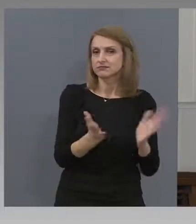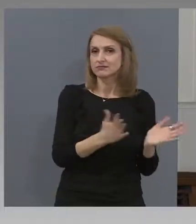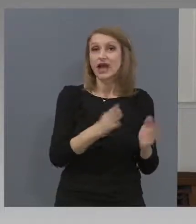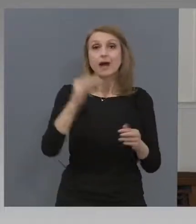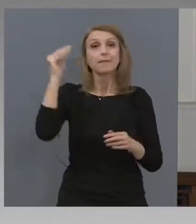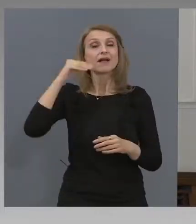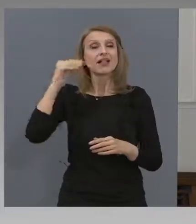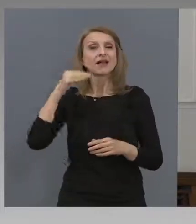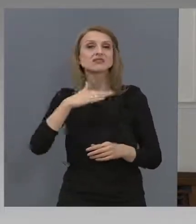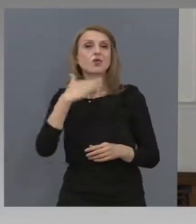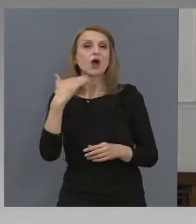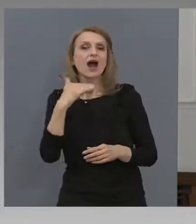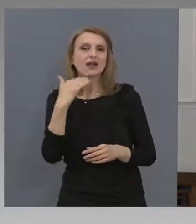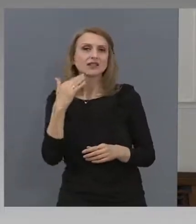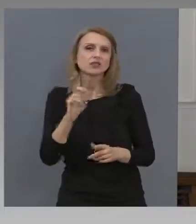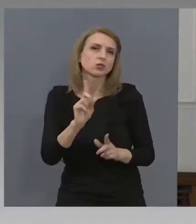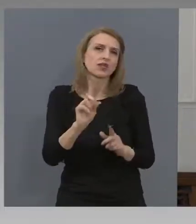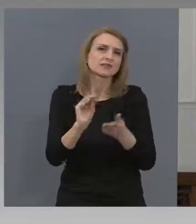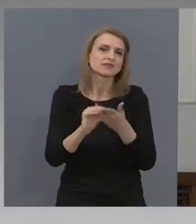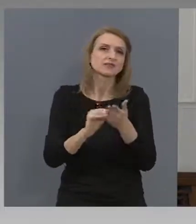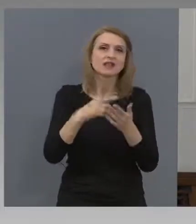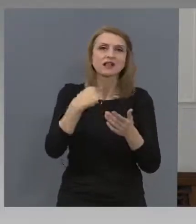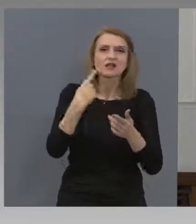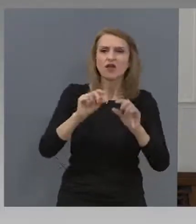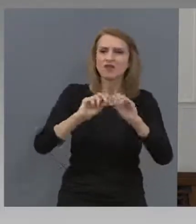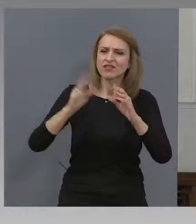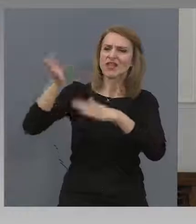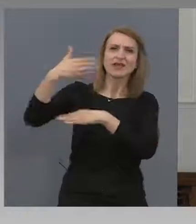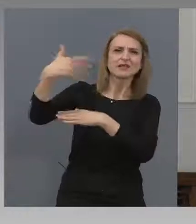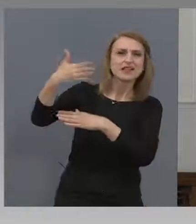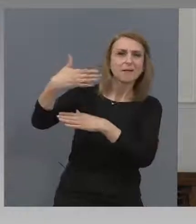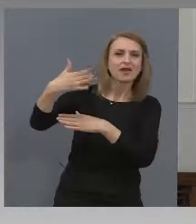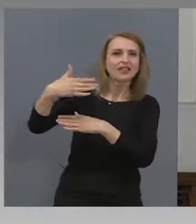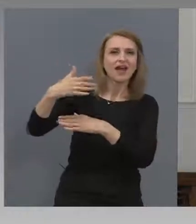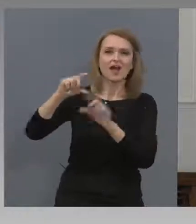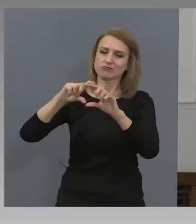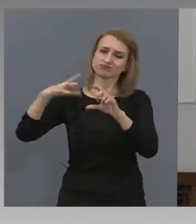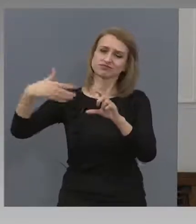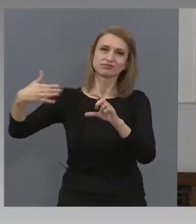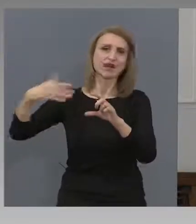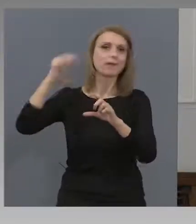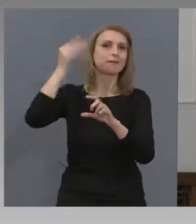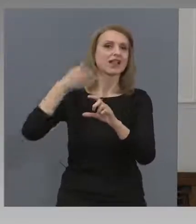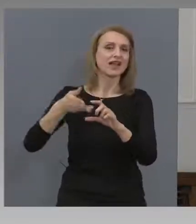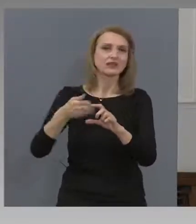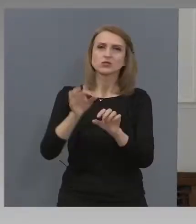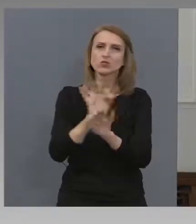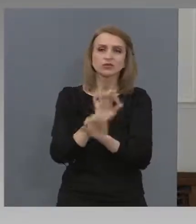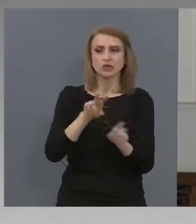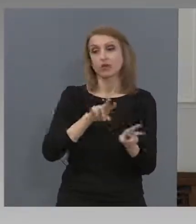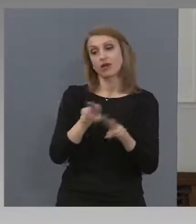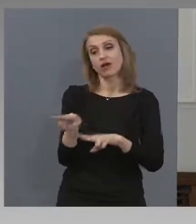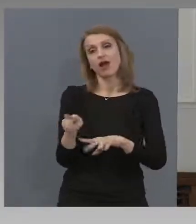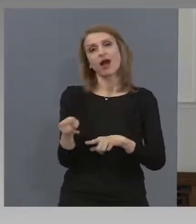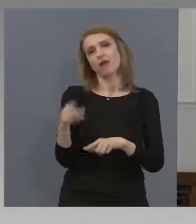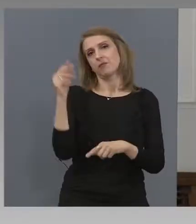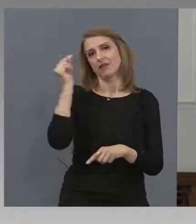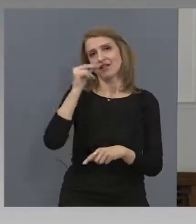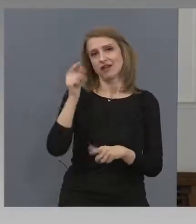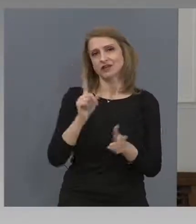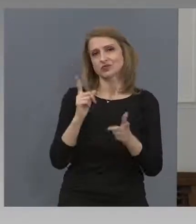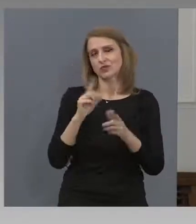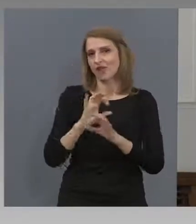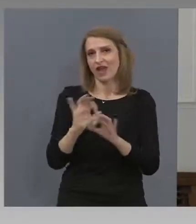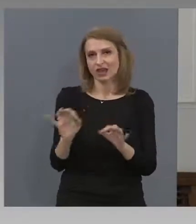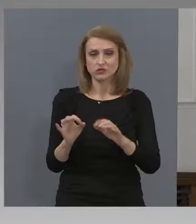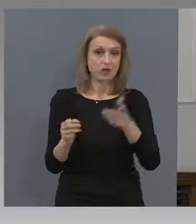Българското агнешко, да не го коментирам, то е обозначено с всякакви знамена, плакати. Сигурна съм, че го виждате. Ако помислите